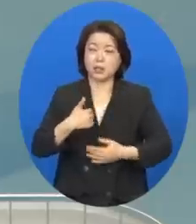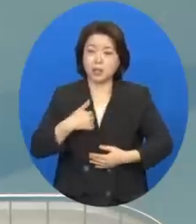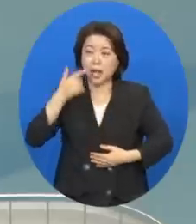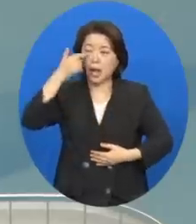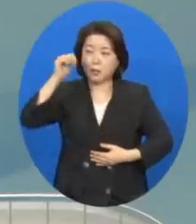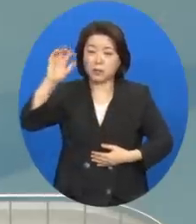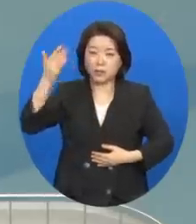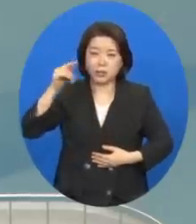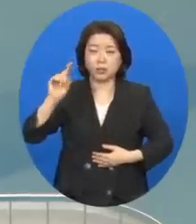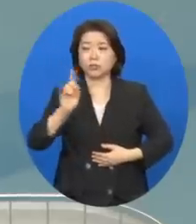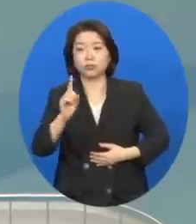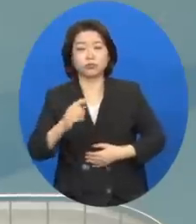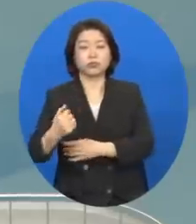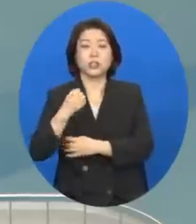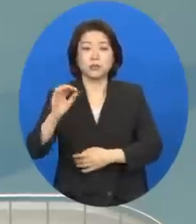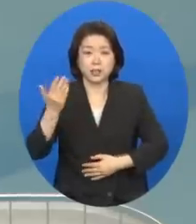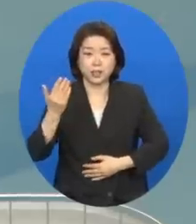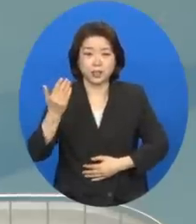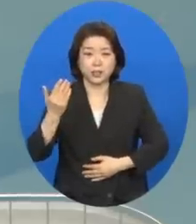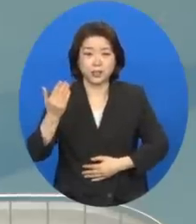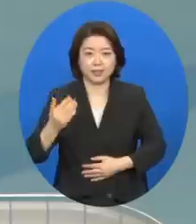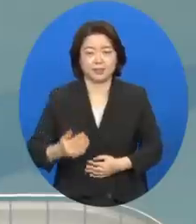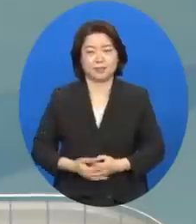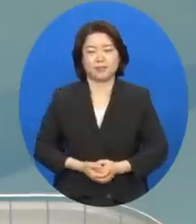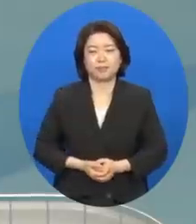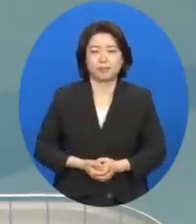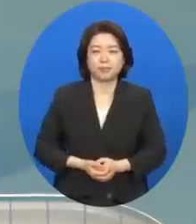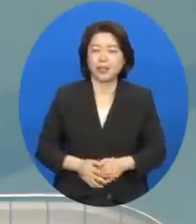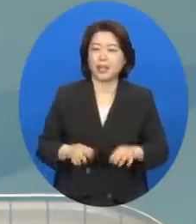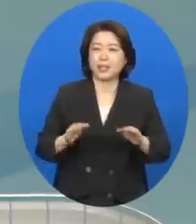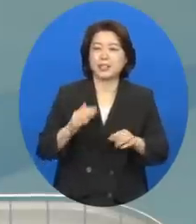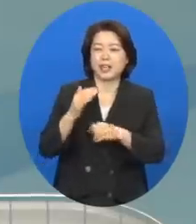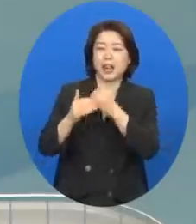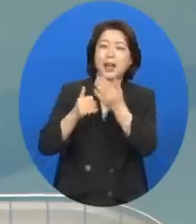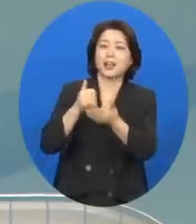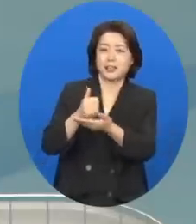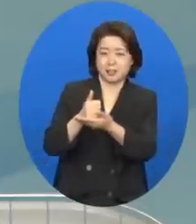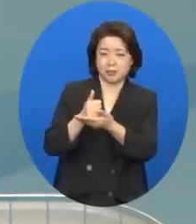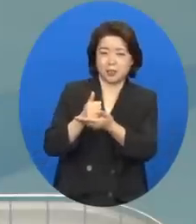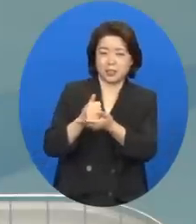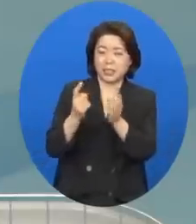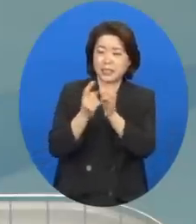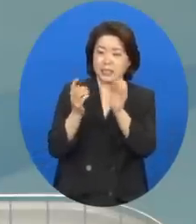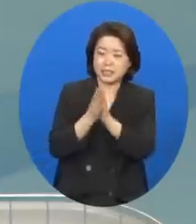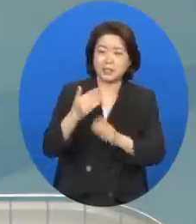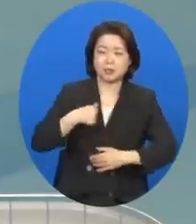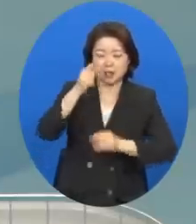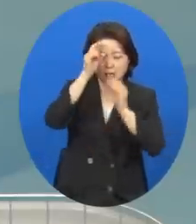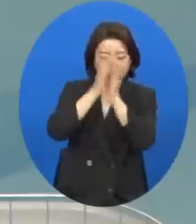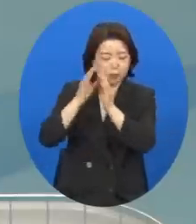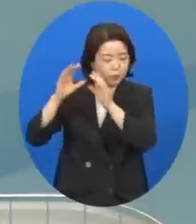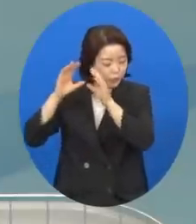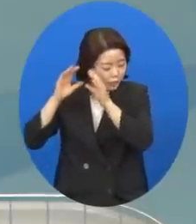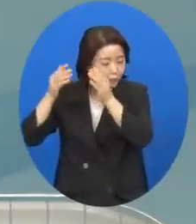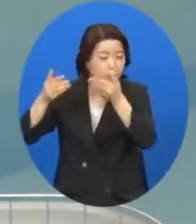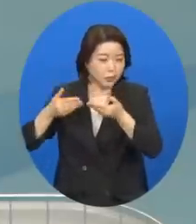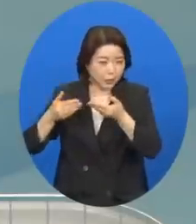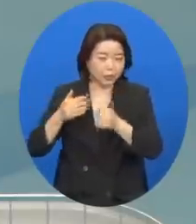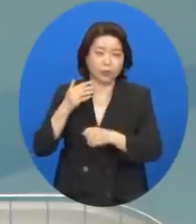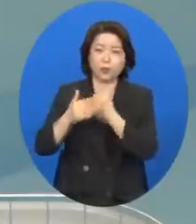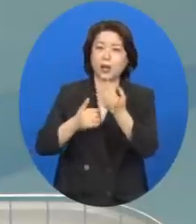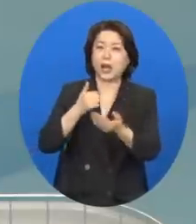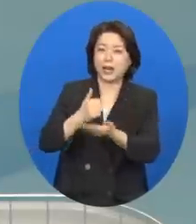무슨 힘이 되겠어요? 그런데 이제는 하나님이 친히 내 기도를 들으시고